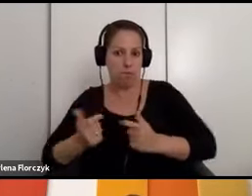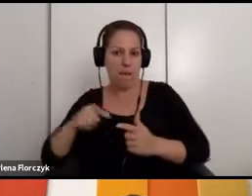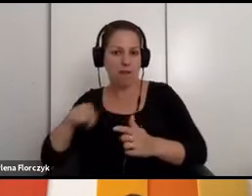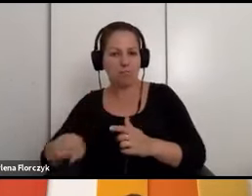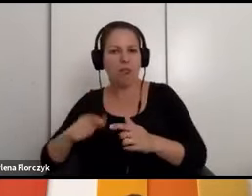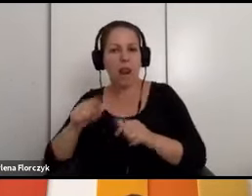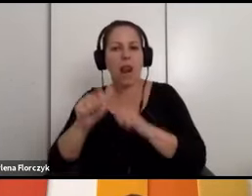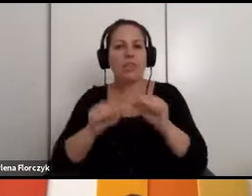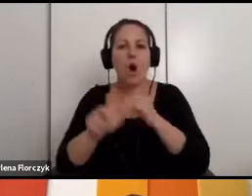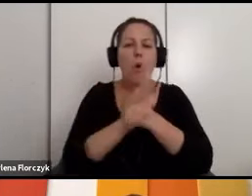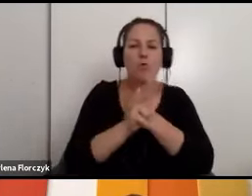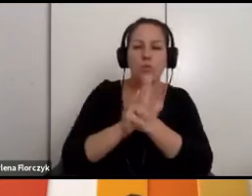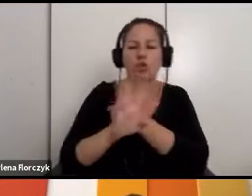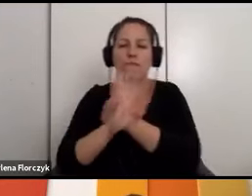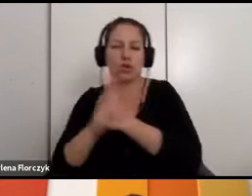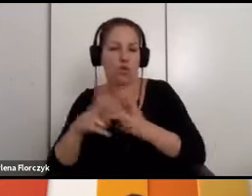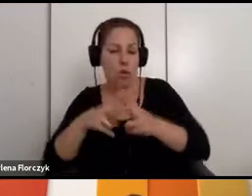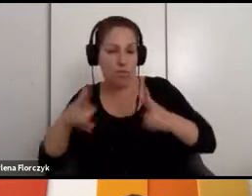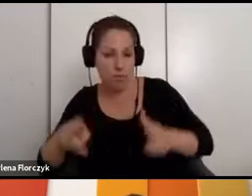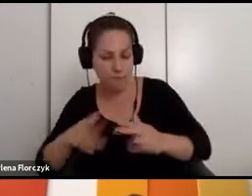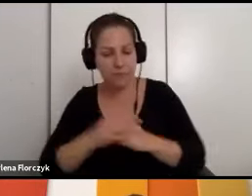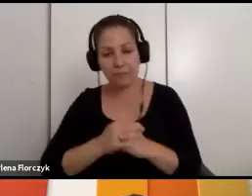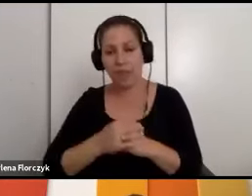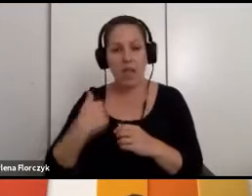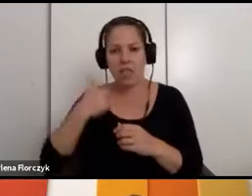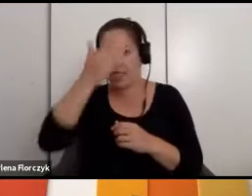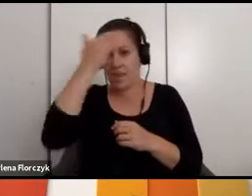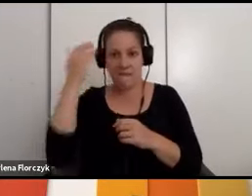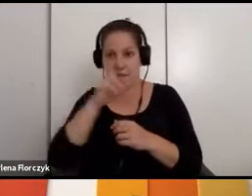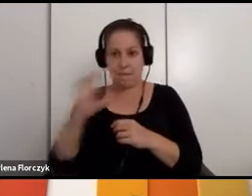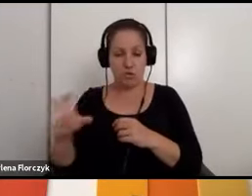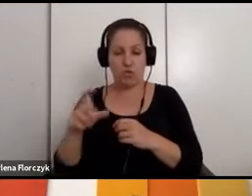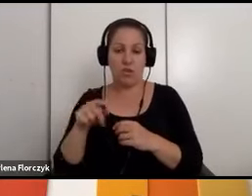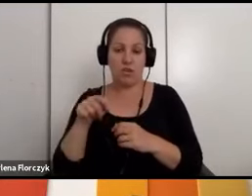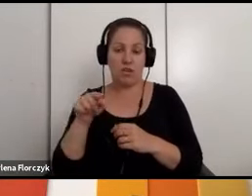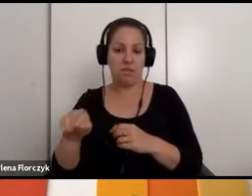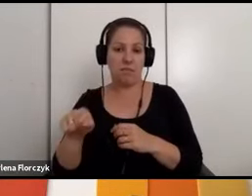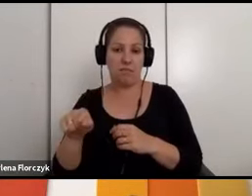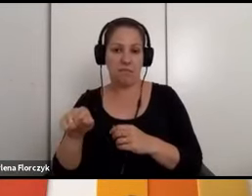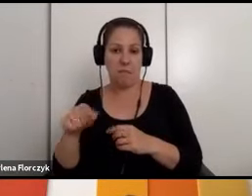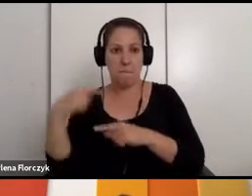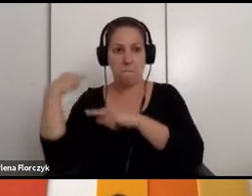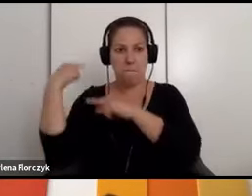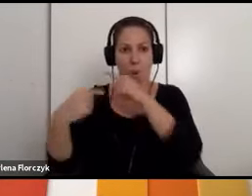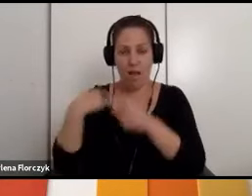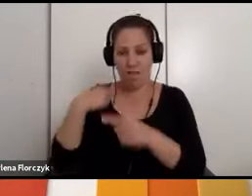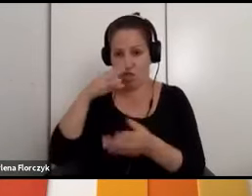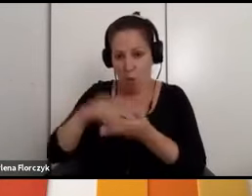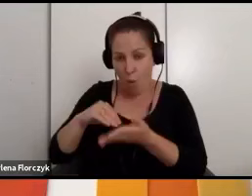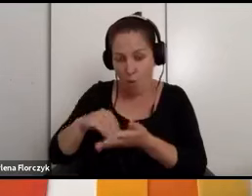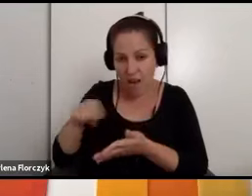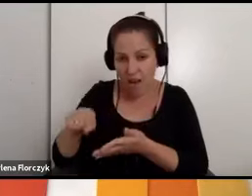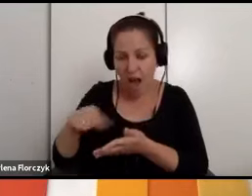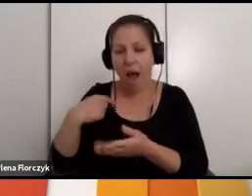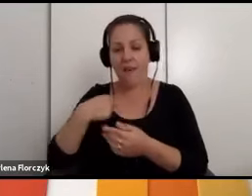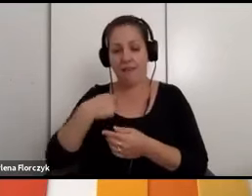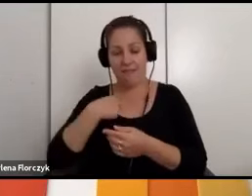lat 80. i 90. Nie wiem, czy to jest jakieś pokoleniowe doświadczenie, ale